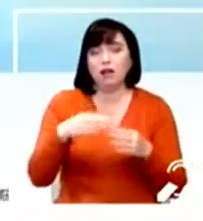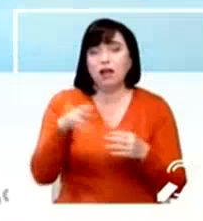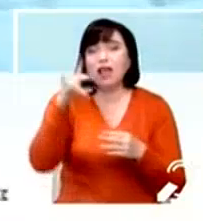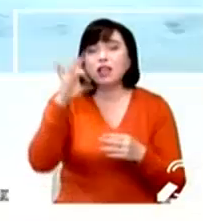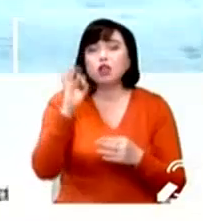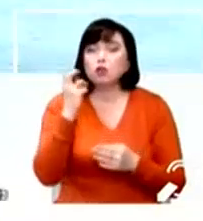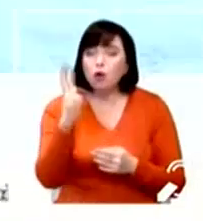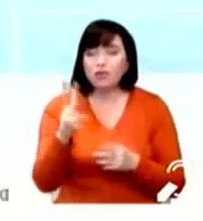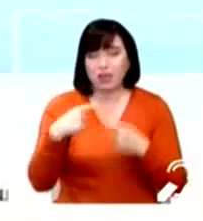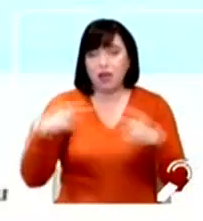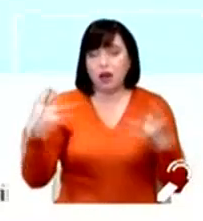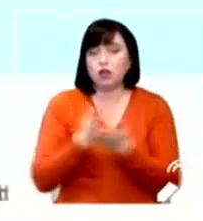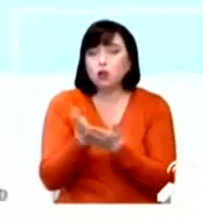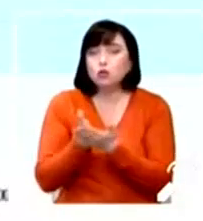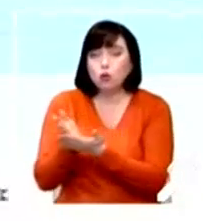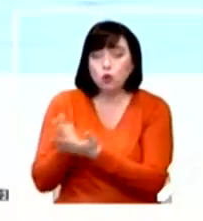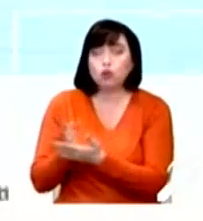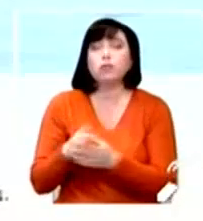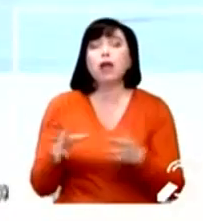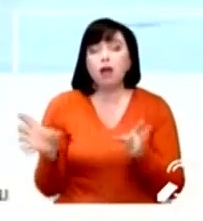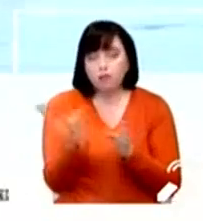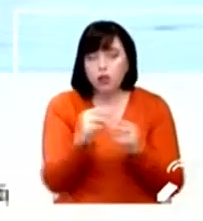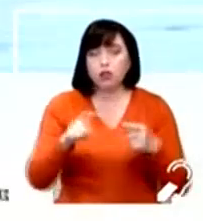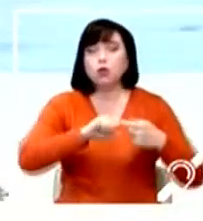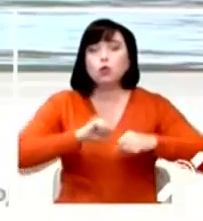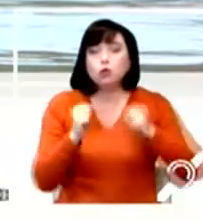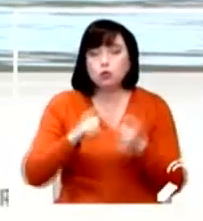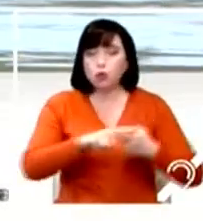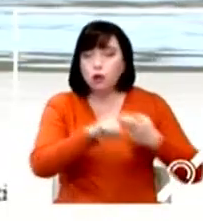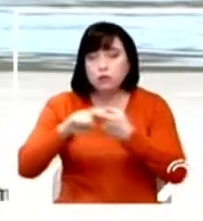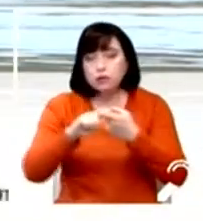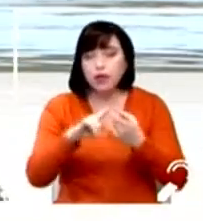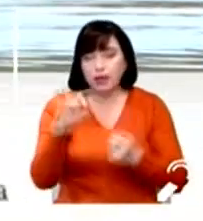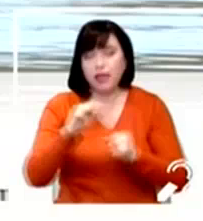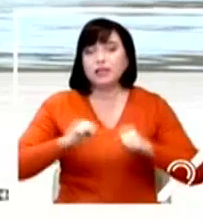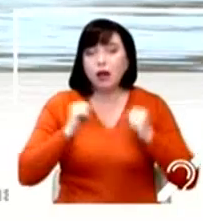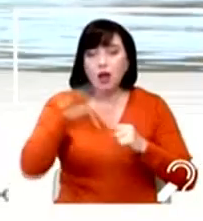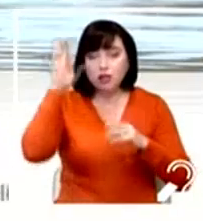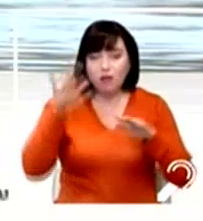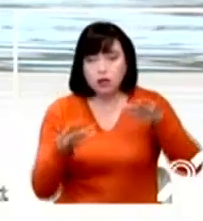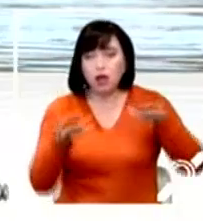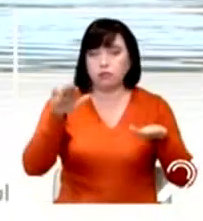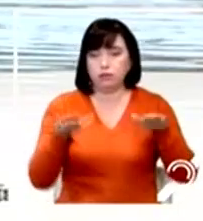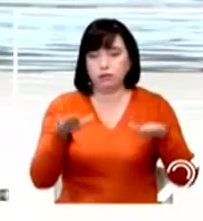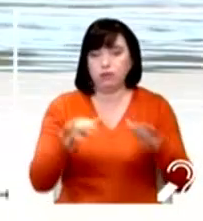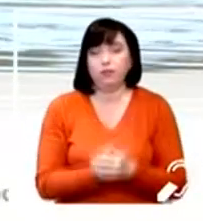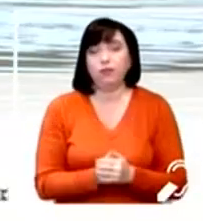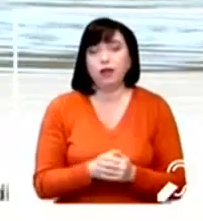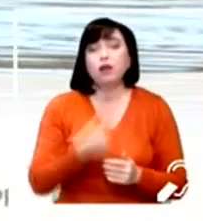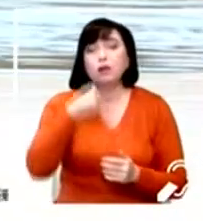cu alte serviciile, adică conlucrează între dumnealor și nivelează nivelul apei. Ieri